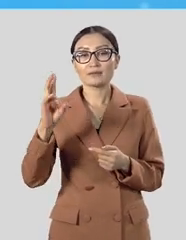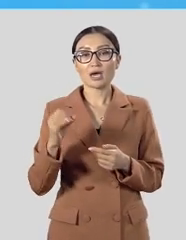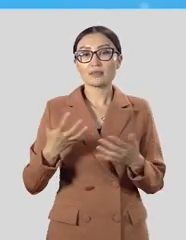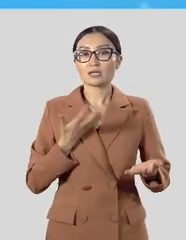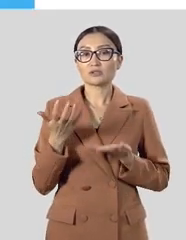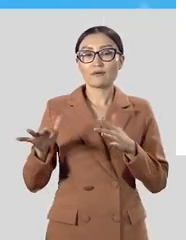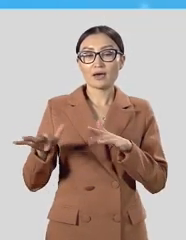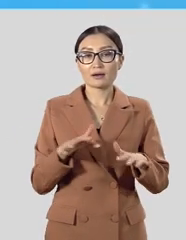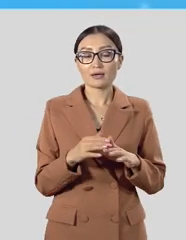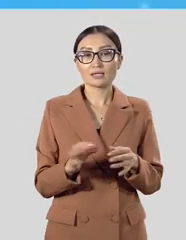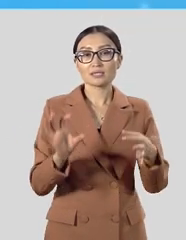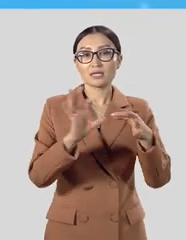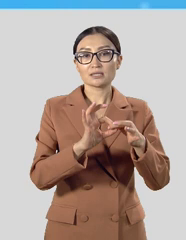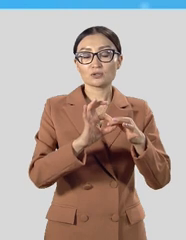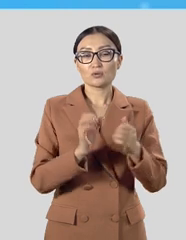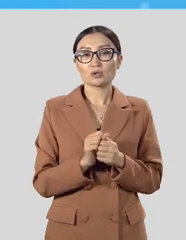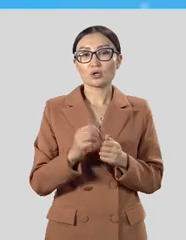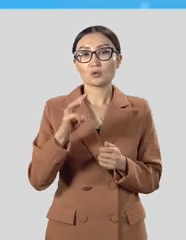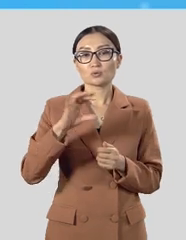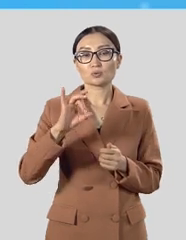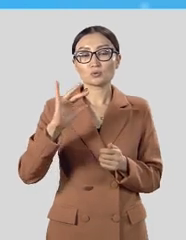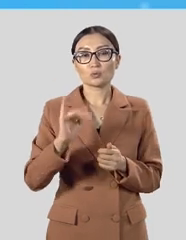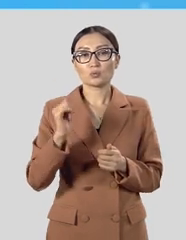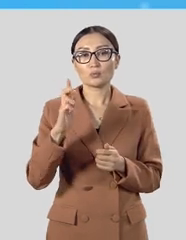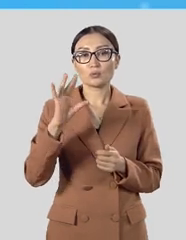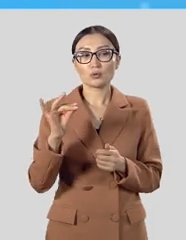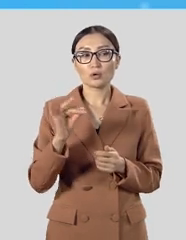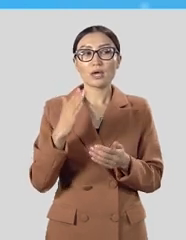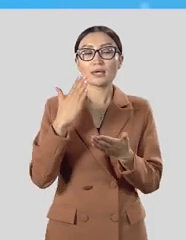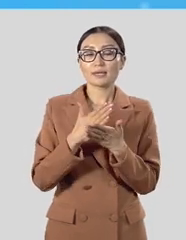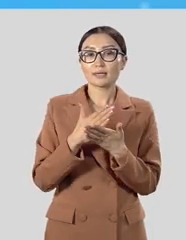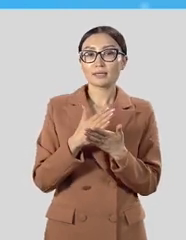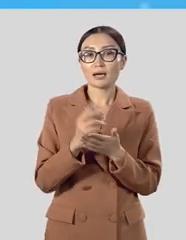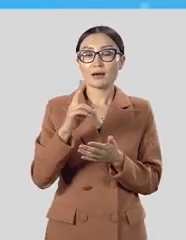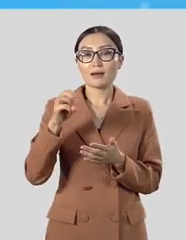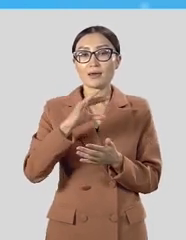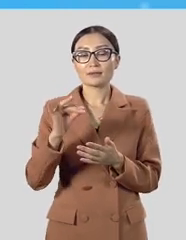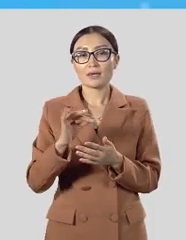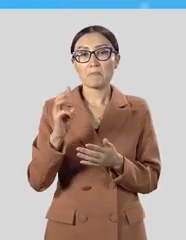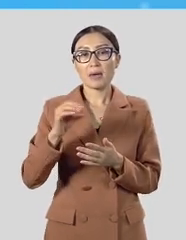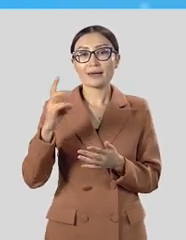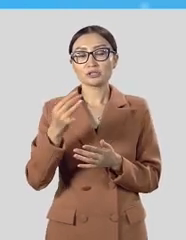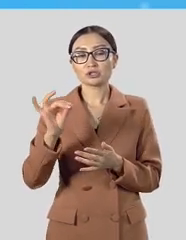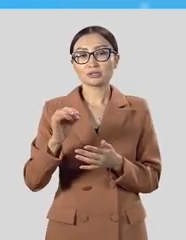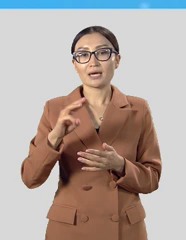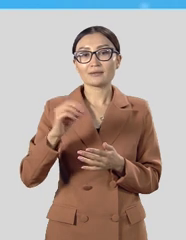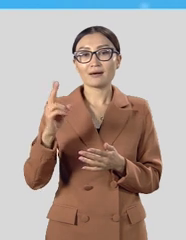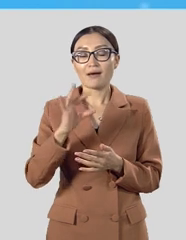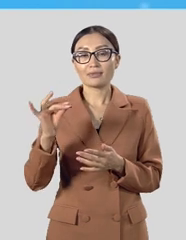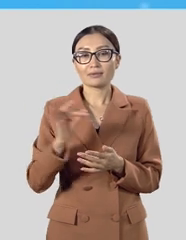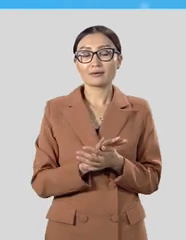клетки, соединенные в длинную трубку. Кроме этих клеток в лобе имеются клетки механической ткани – лубиные